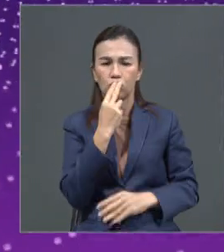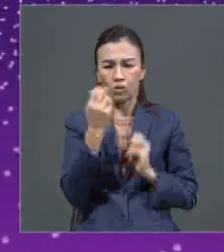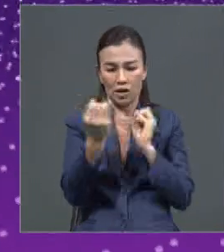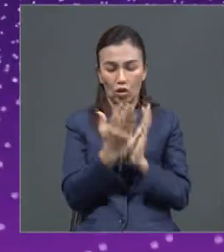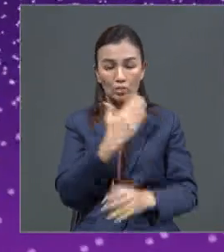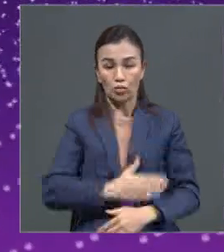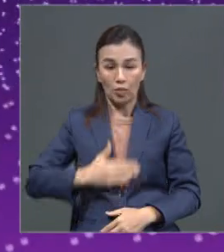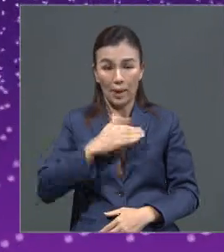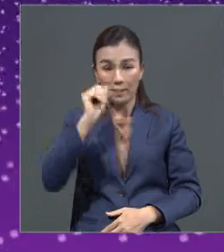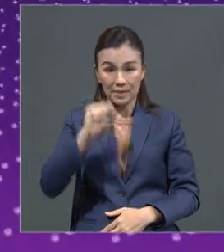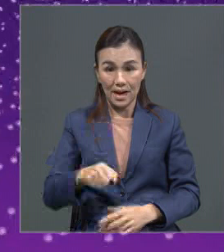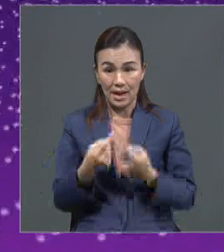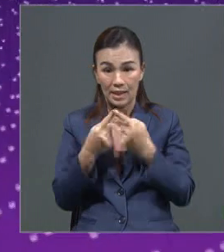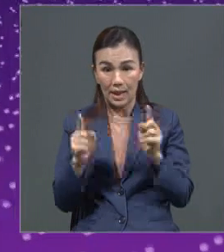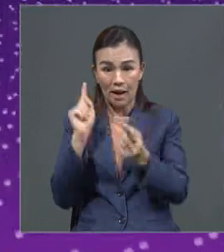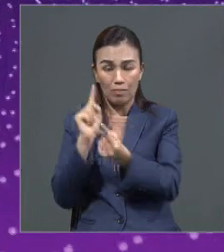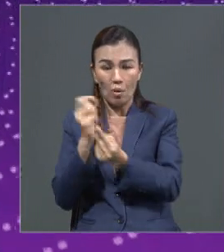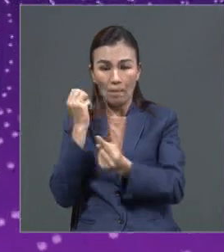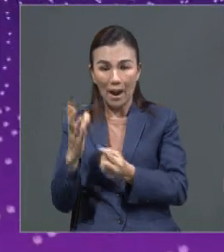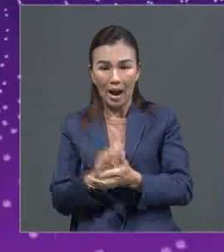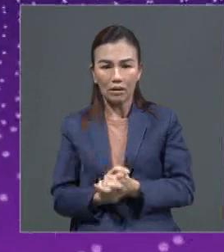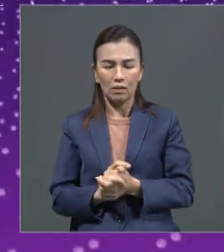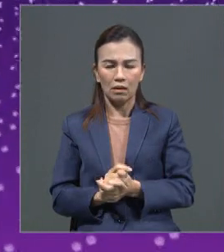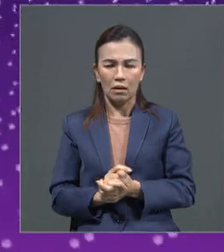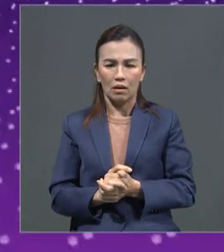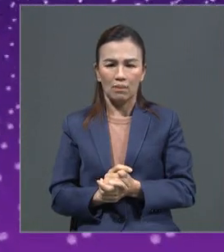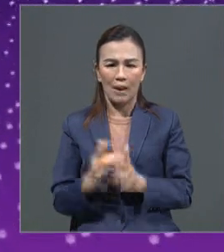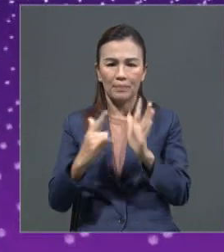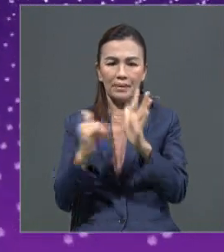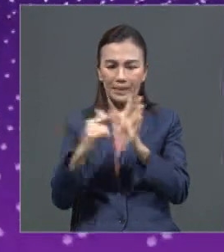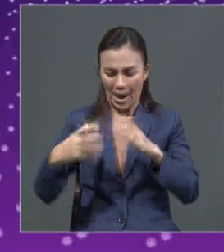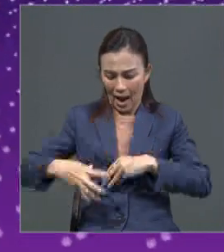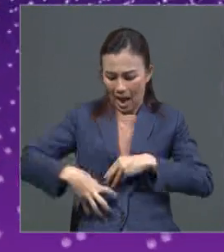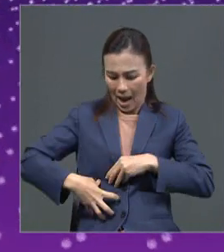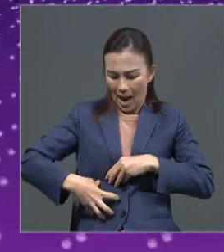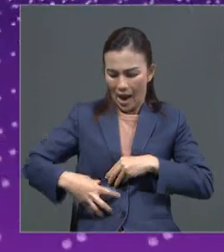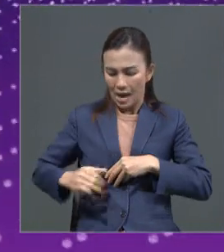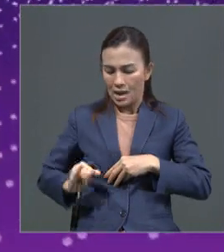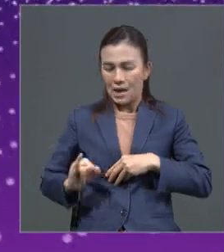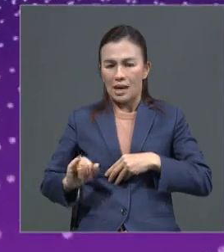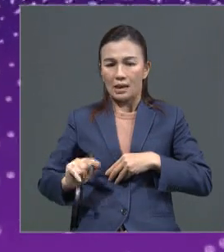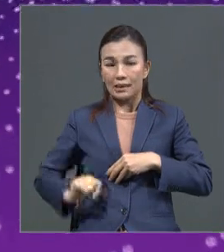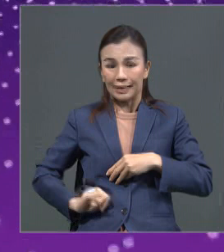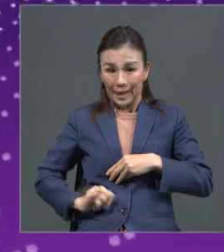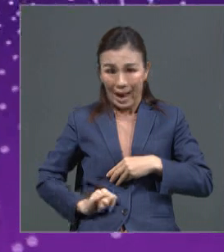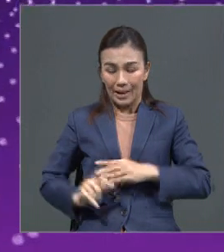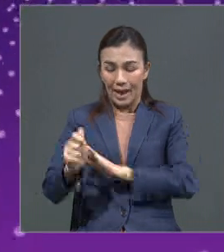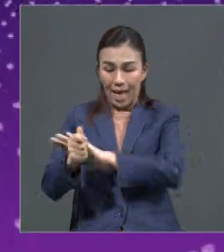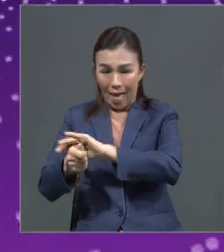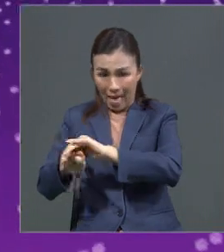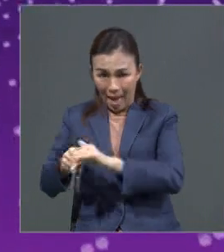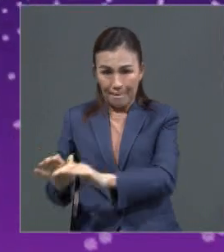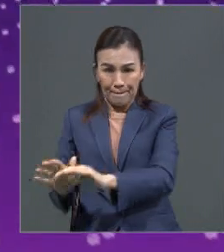สุขภาพที่น่าห่วงคือน้ำยาฟอกไตโอ๊เอารักรอบเข้ามาโหผ่านการตรวจสอบจาก